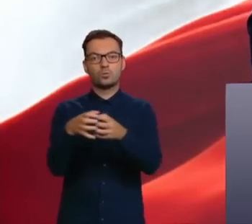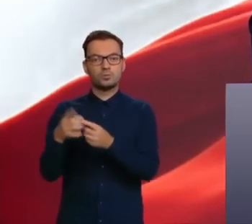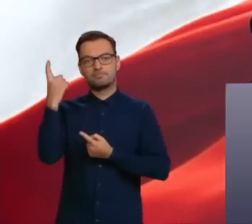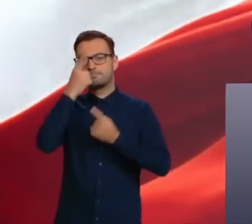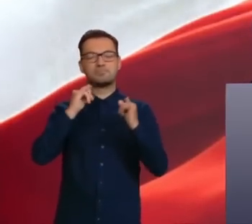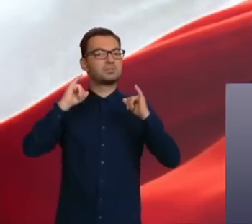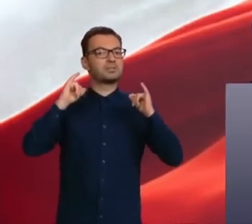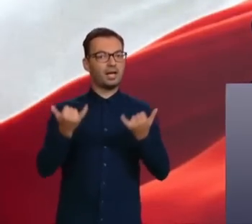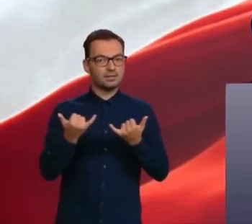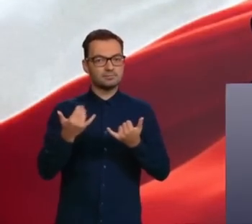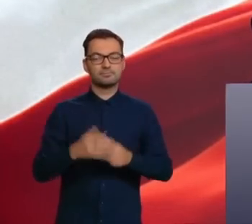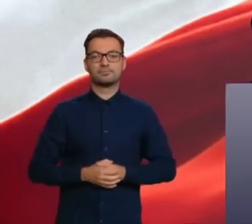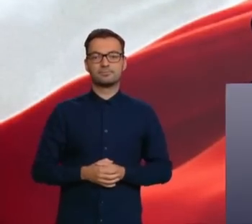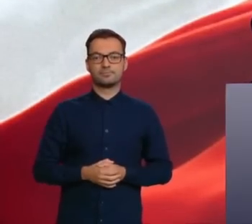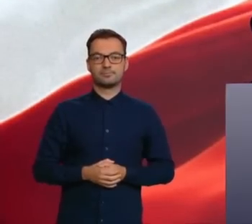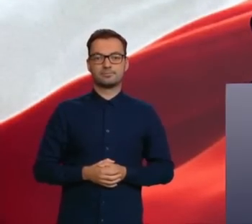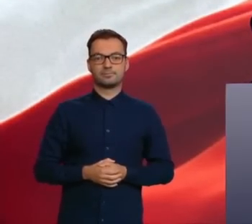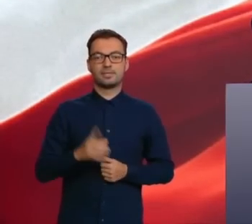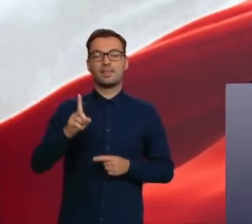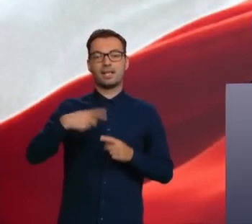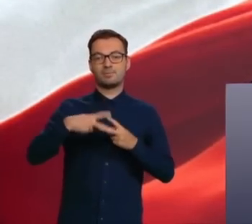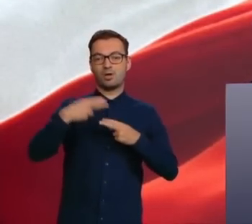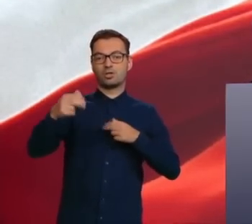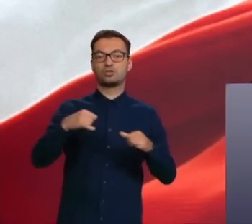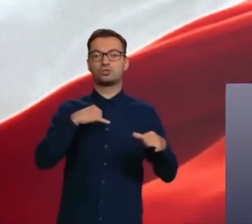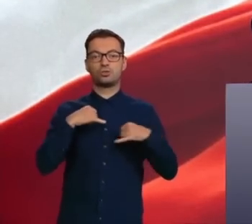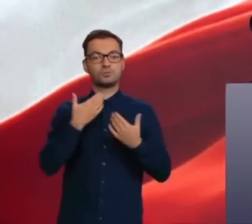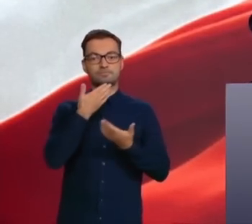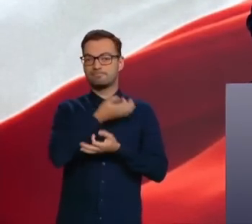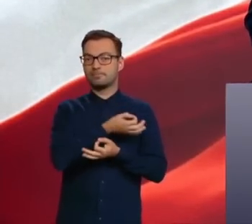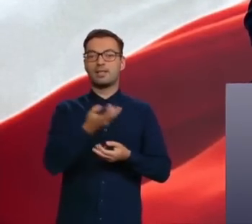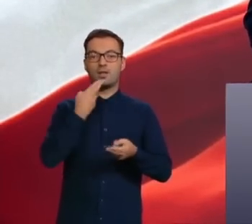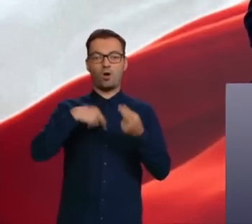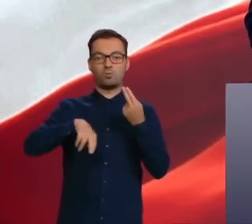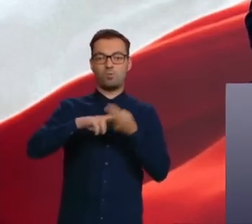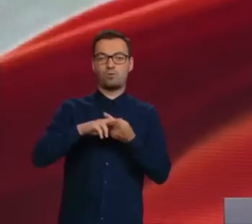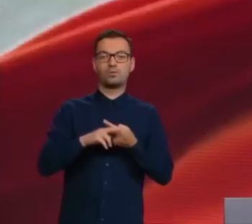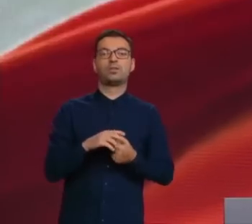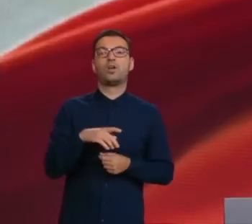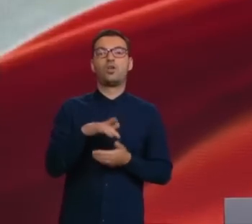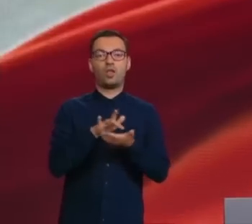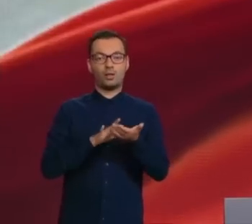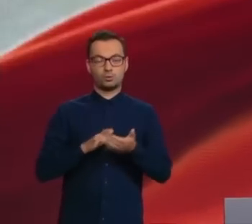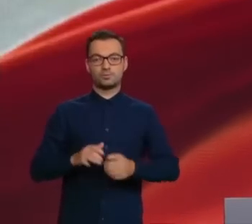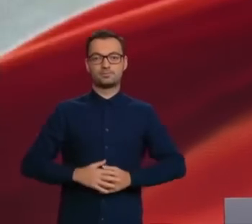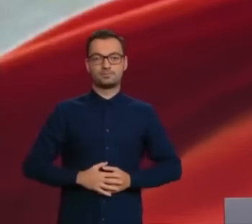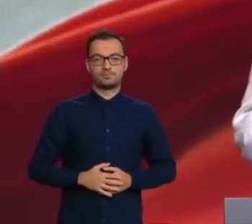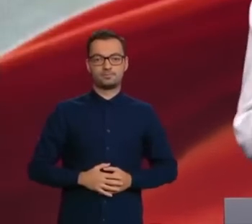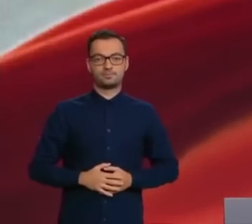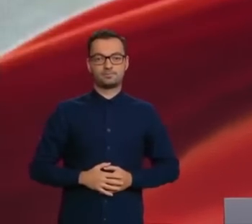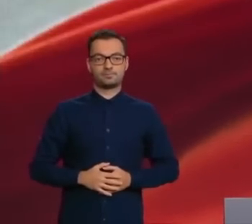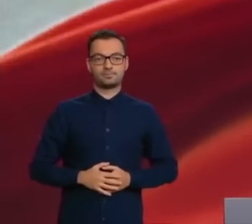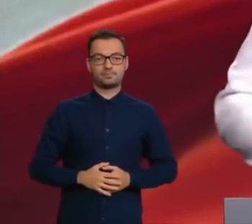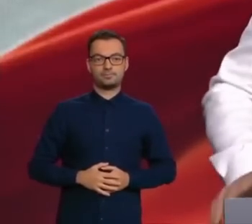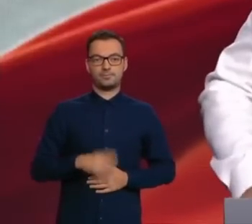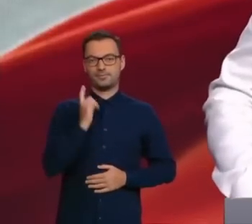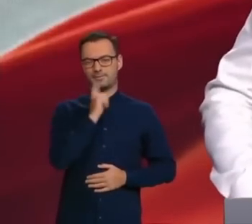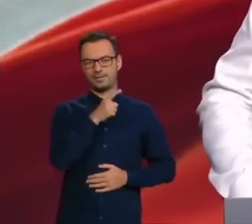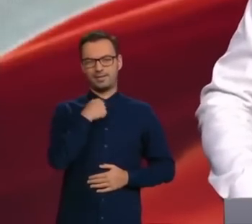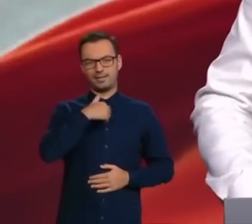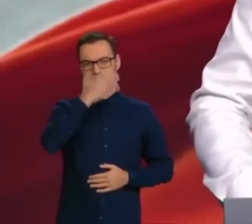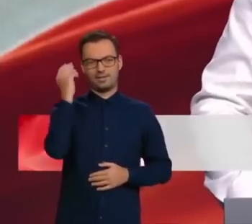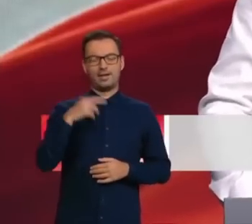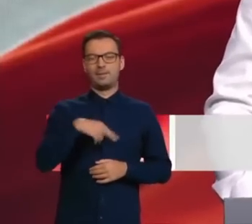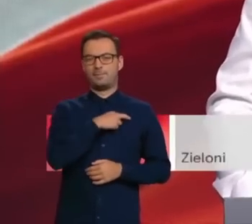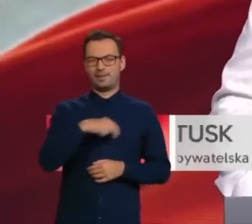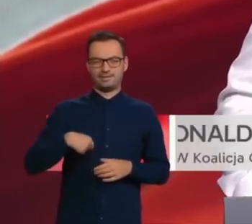utrzymania programów społecznych w Rachon? Kto to jest Rachon? Odpowiada Donald Tusk. Czemu Rachon? Ja nie wiem, czy panu premierowi tam